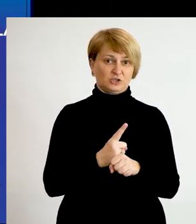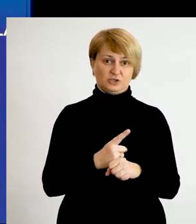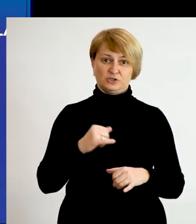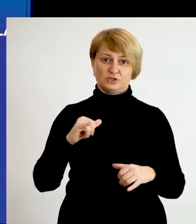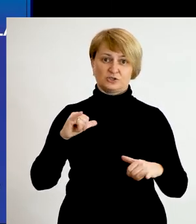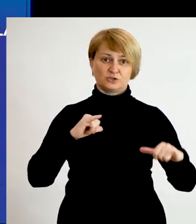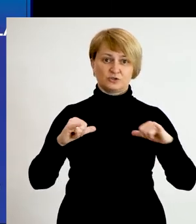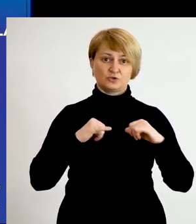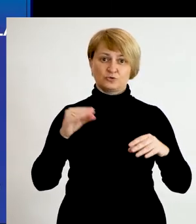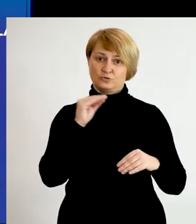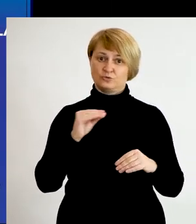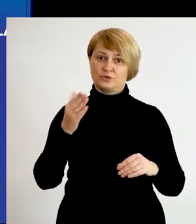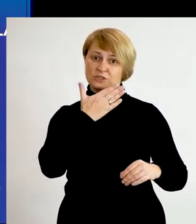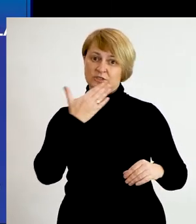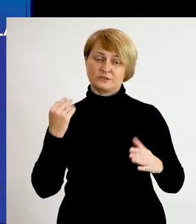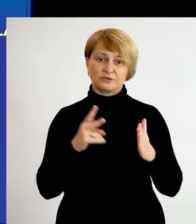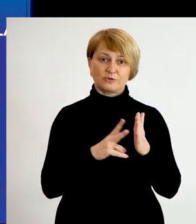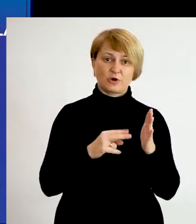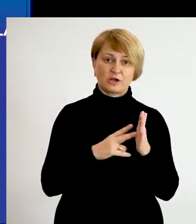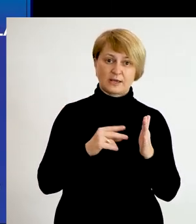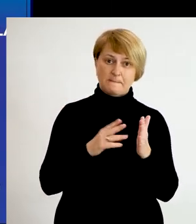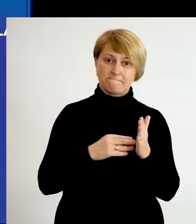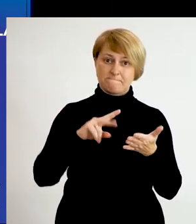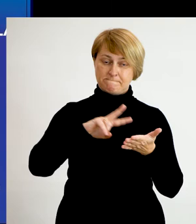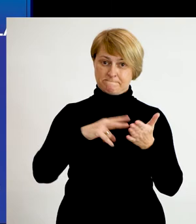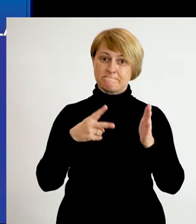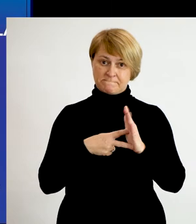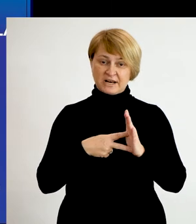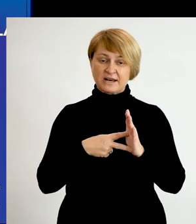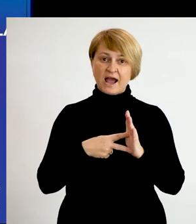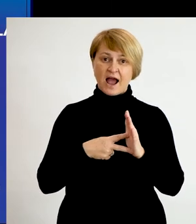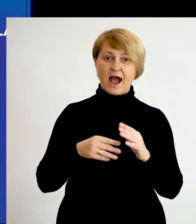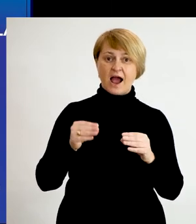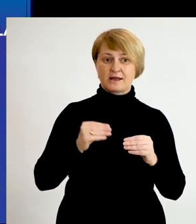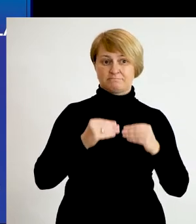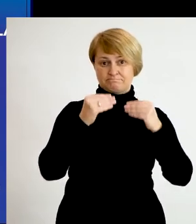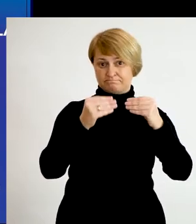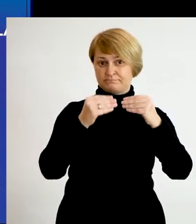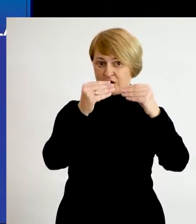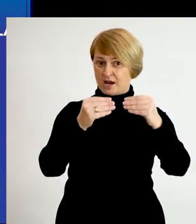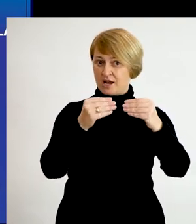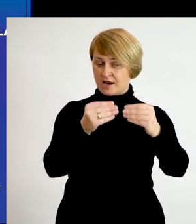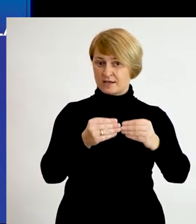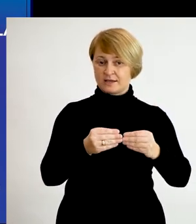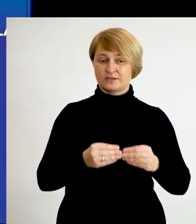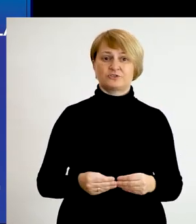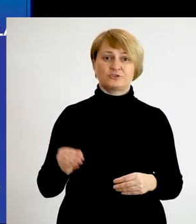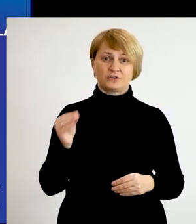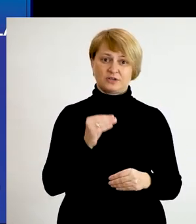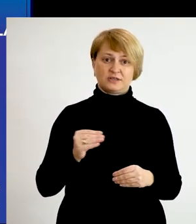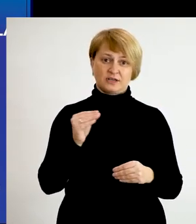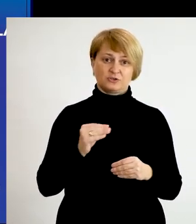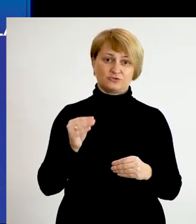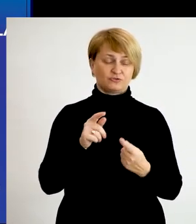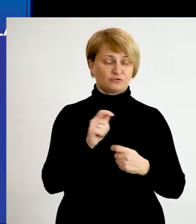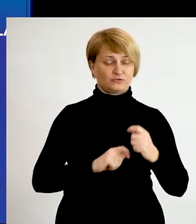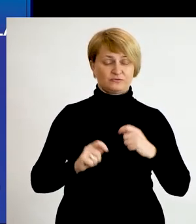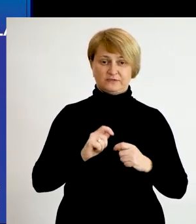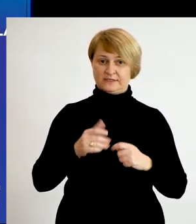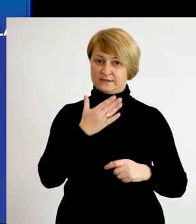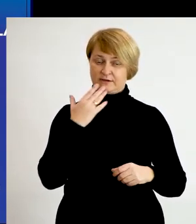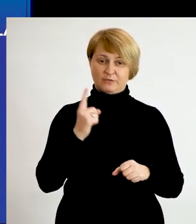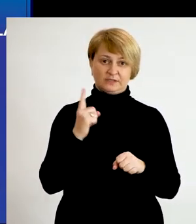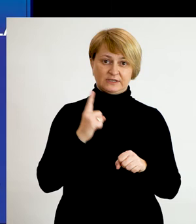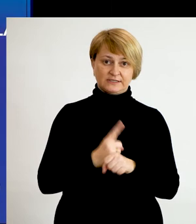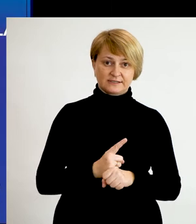tym, żeby te plany kapitałowe miały się przenieść o parę miesięcy do przodu, czyli żeby odroczono wdrożenie tego